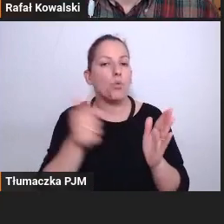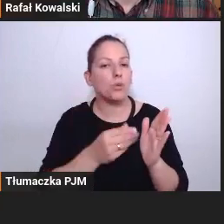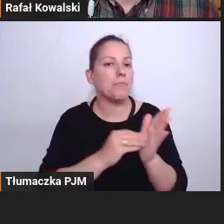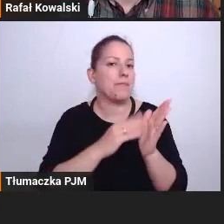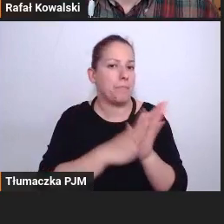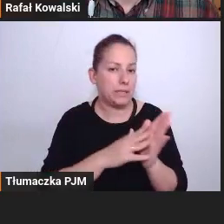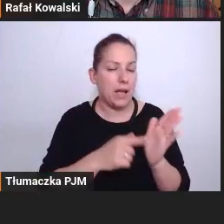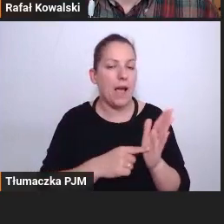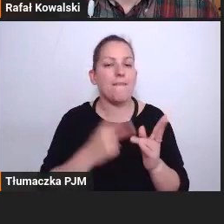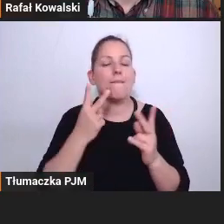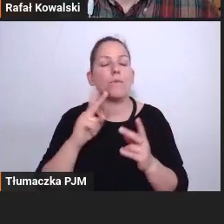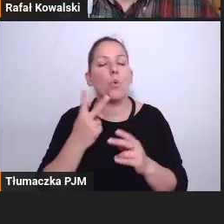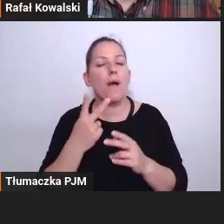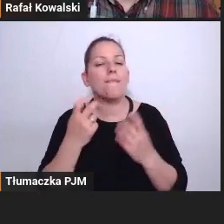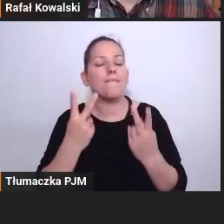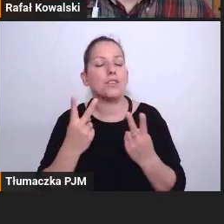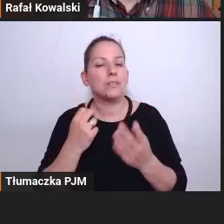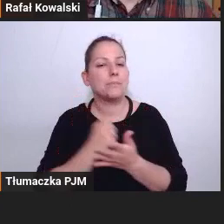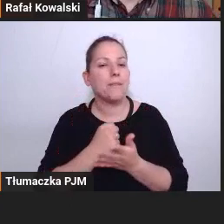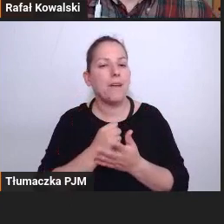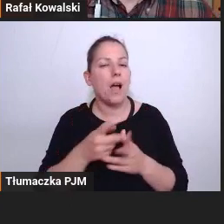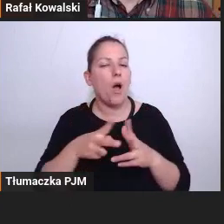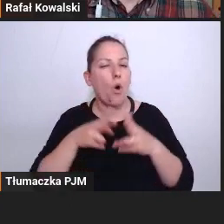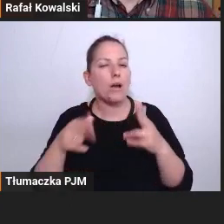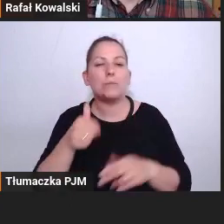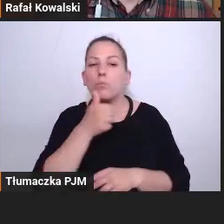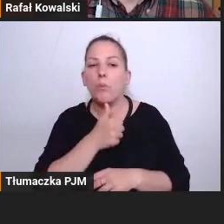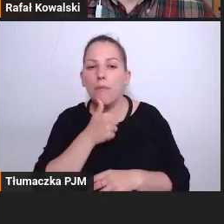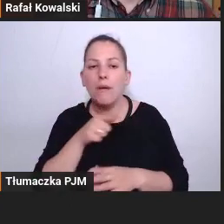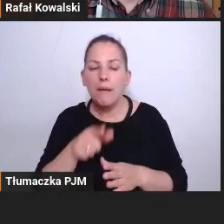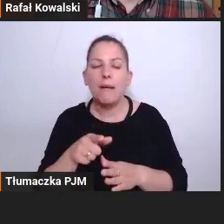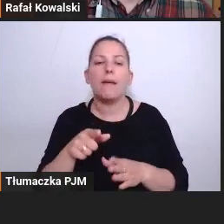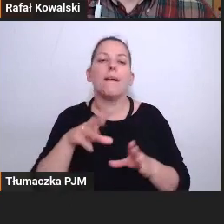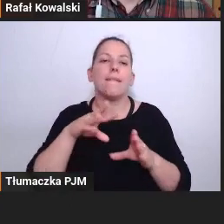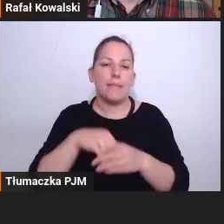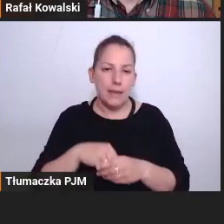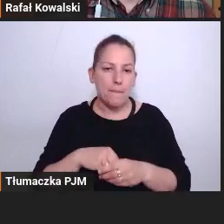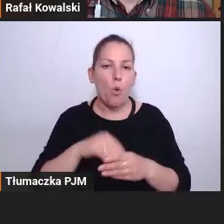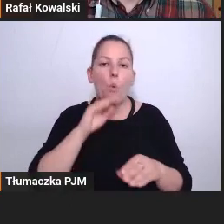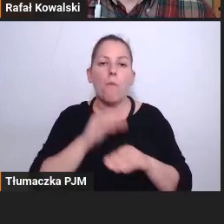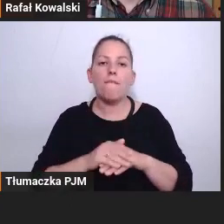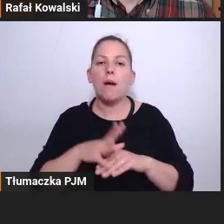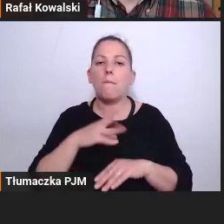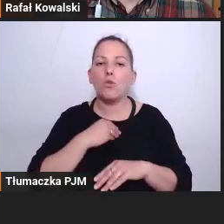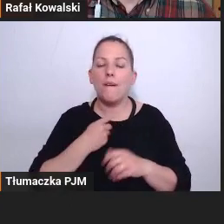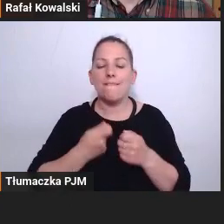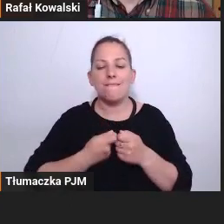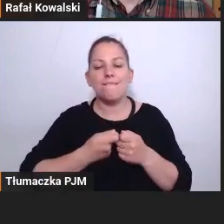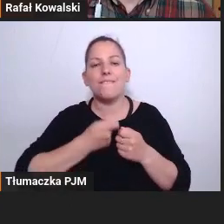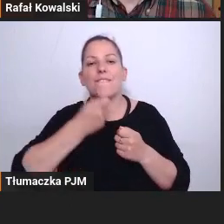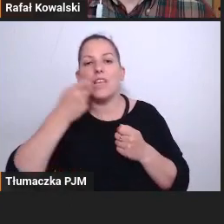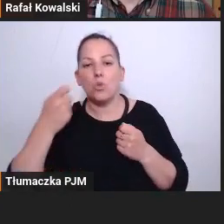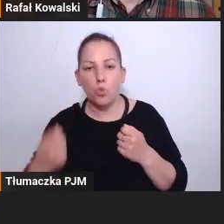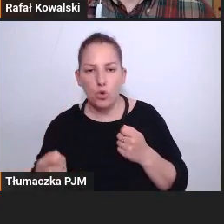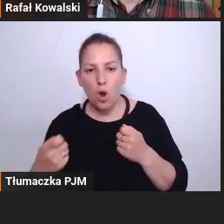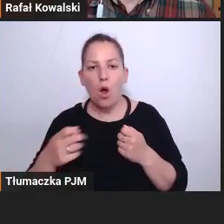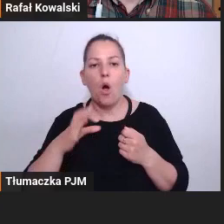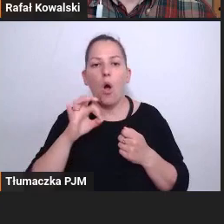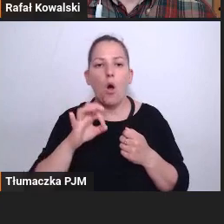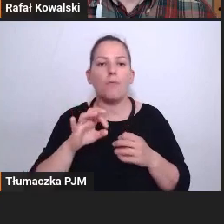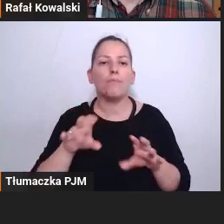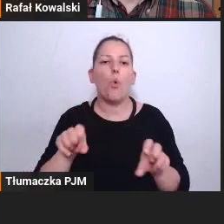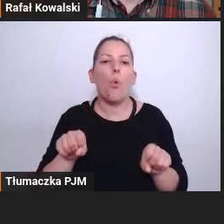taka istotna zmiana dotycząca umowy na okres próbny, to jest między innymi to, że taka umowa może być wydłużona o